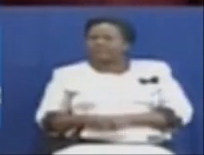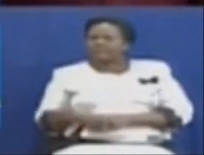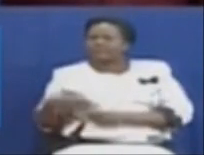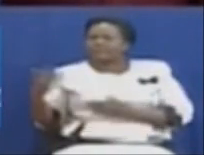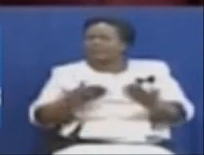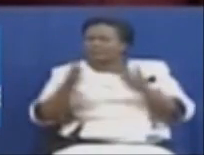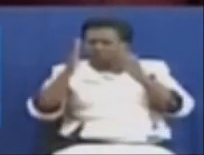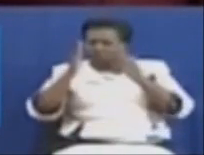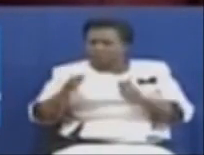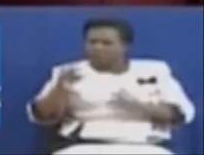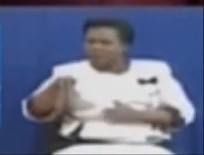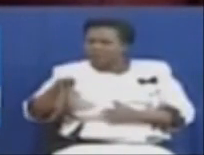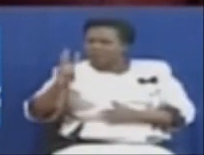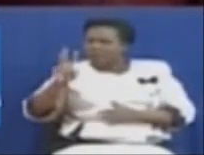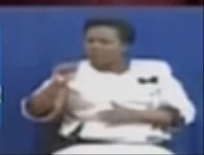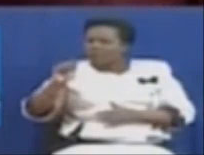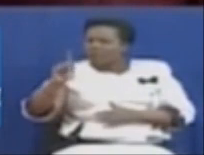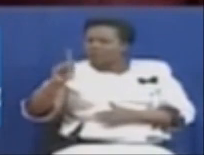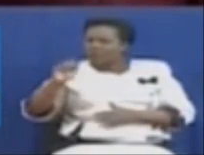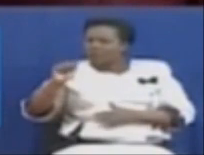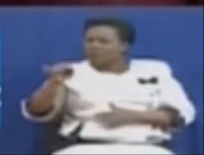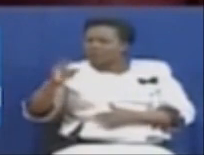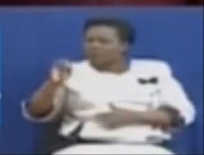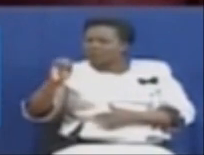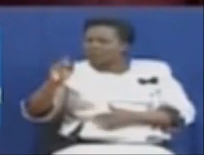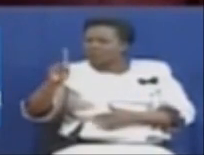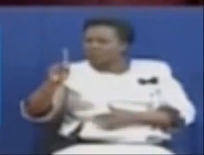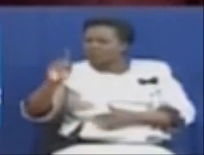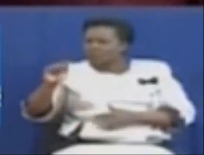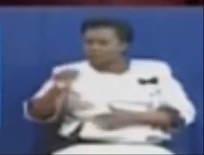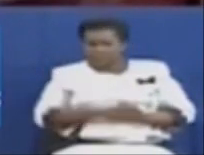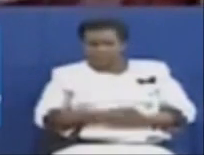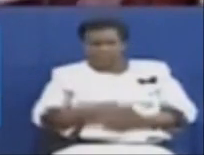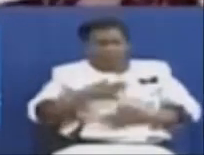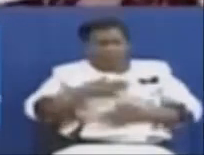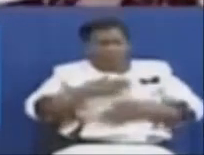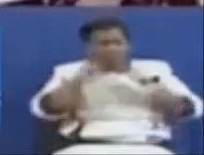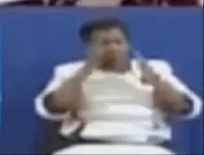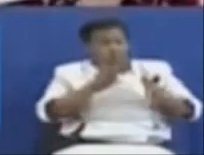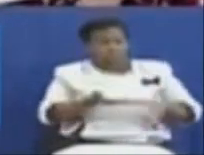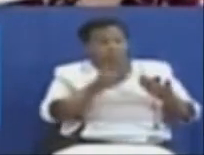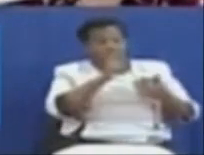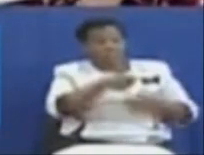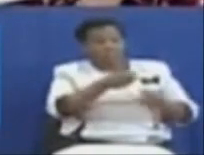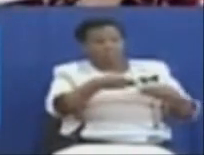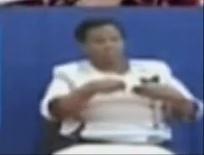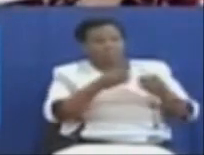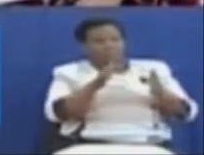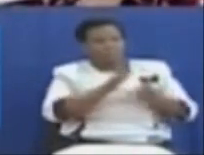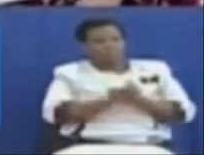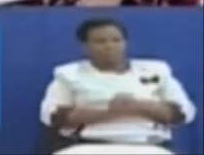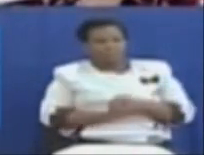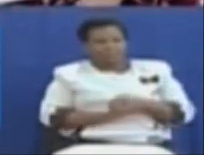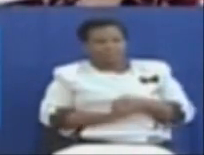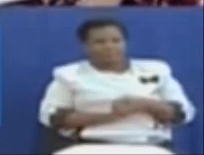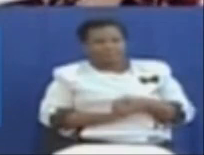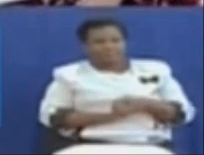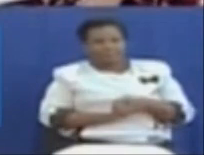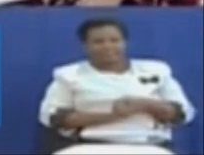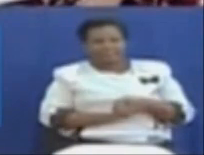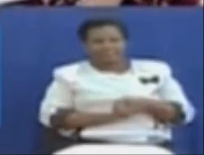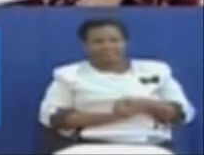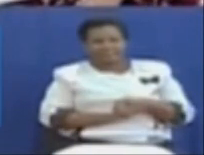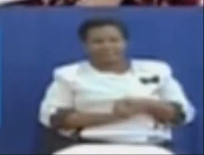hayo, wizara yetu kwa kusaidiana na msajili wa mabaraza akishirikiana na wanasheria katika halmashauri,